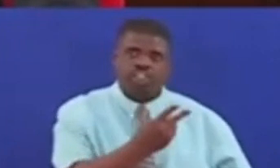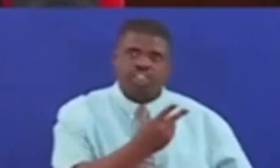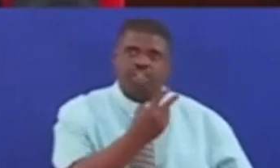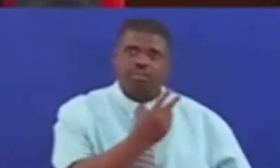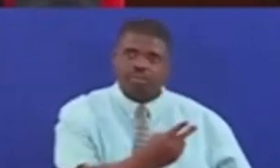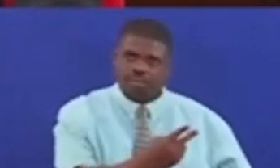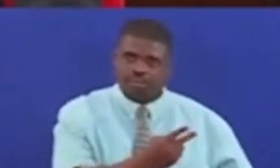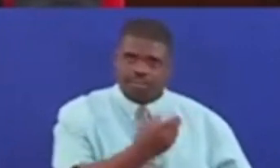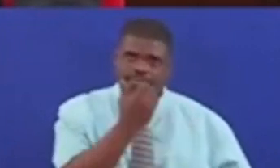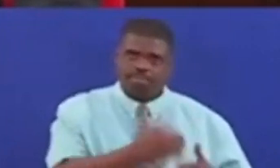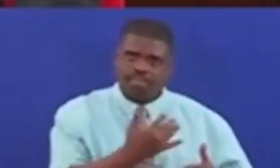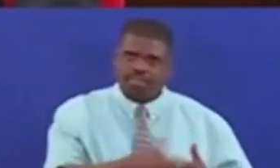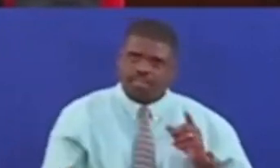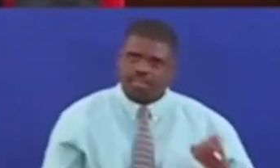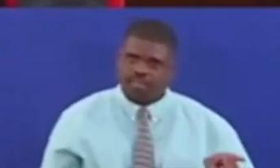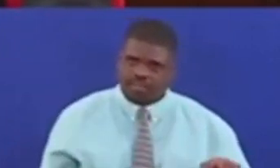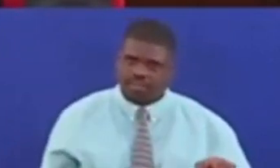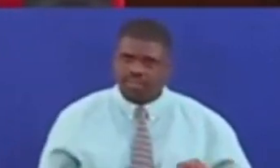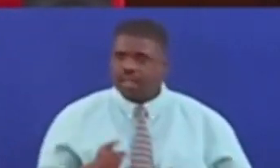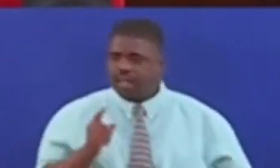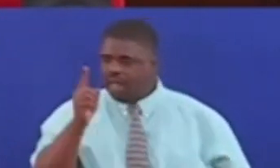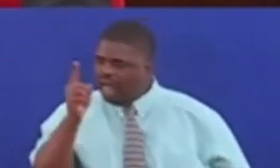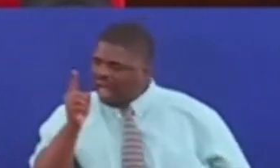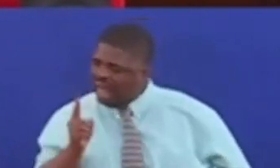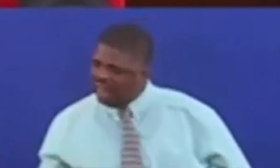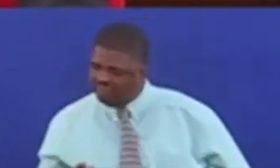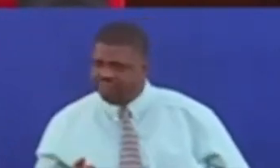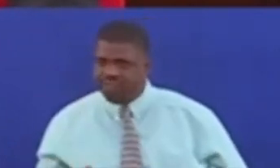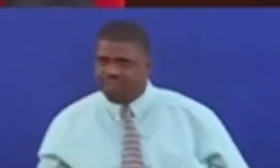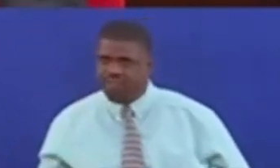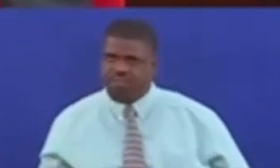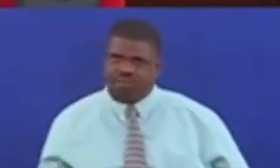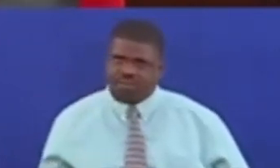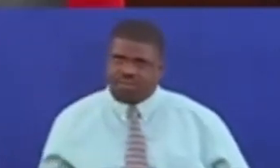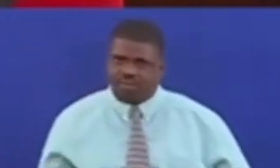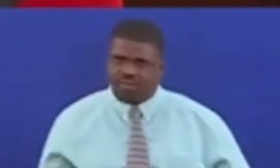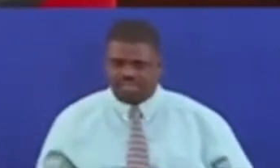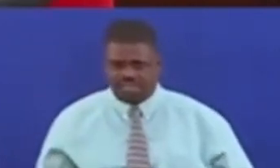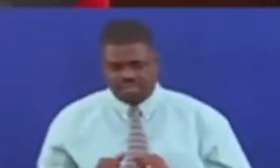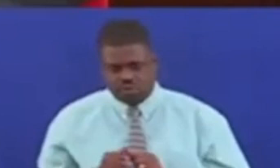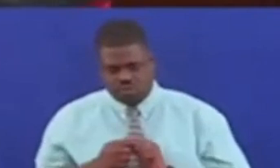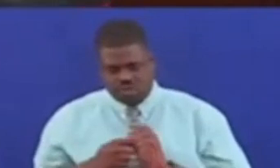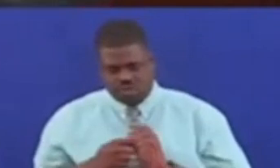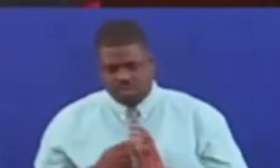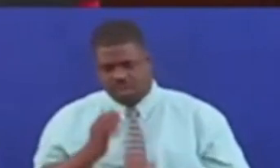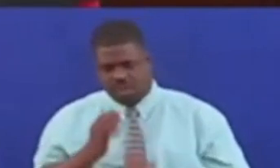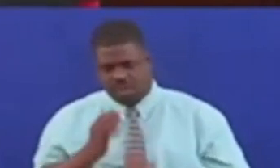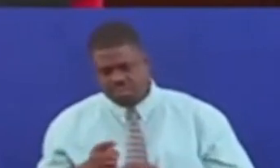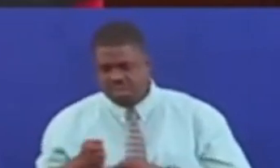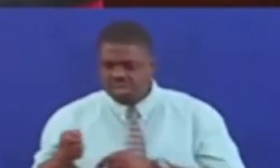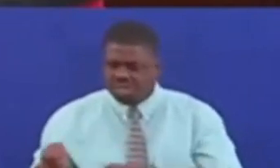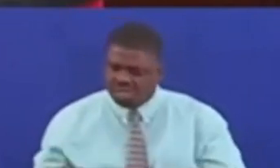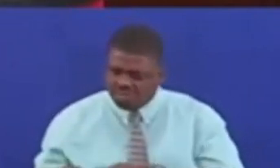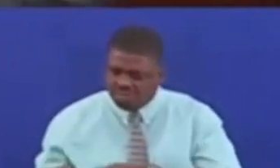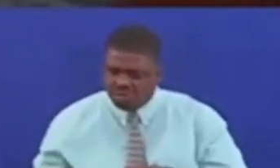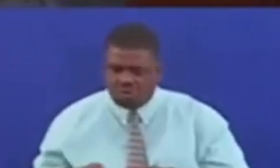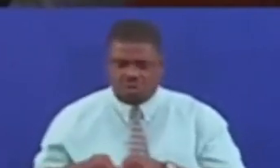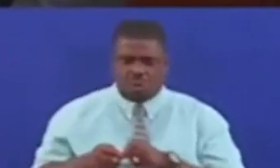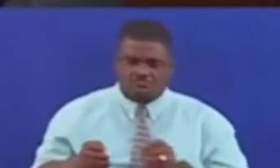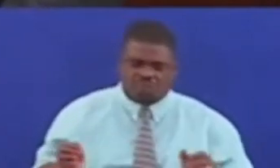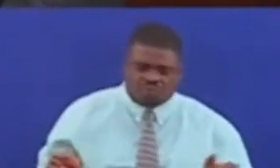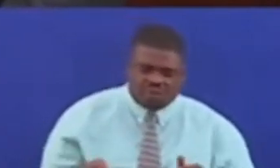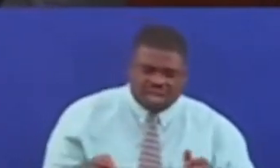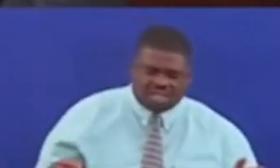mikopo ya biashara. Halafu 7% peke yake ndio imeelekezwa kwenye kilimo, wafugaji,